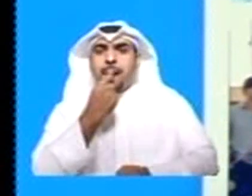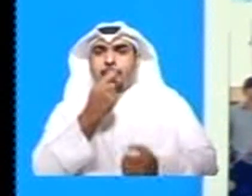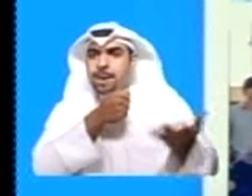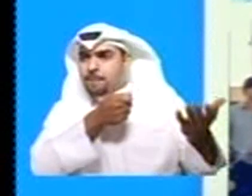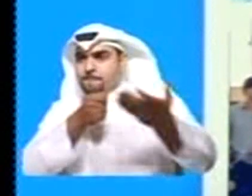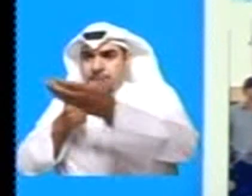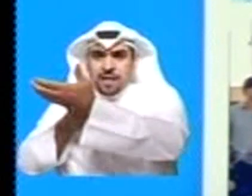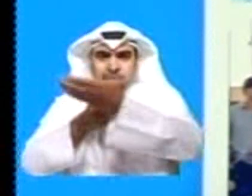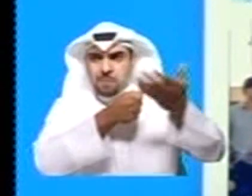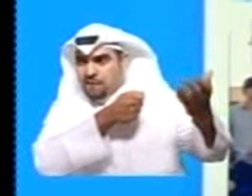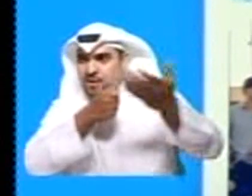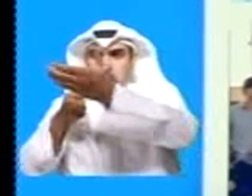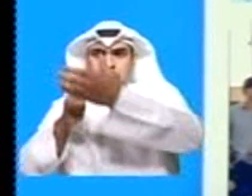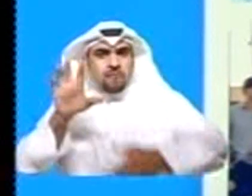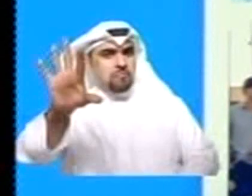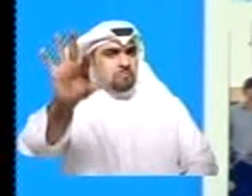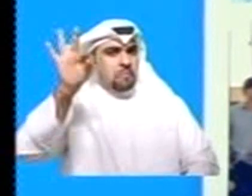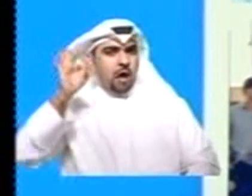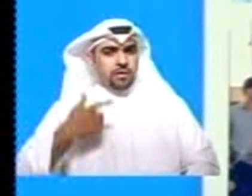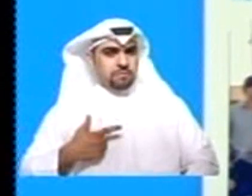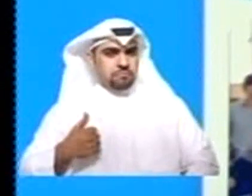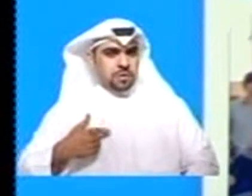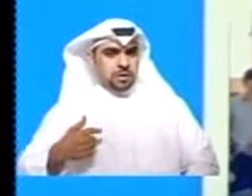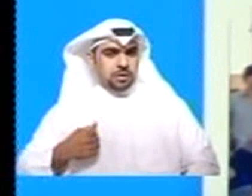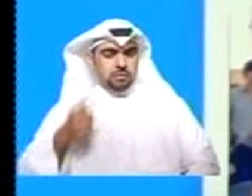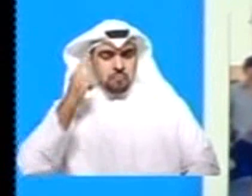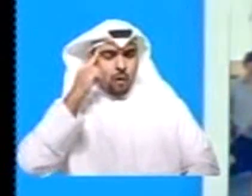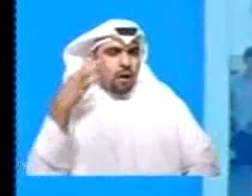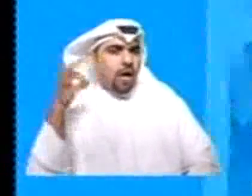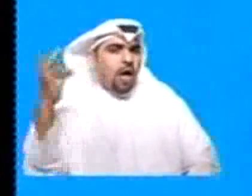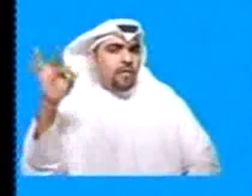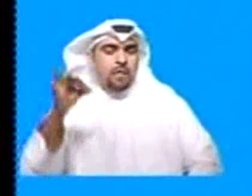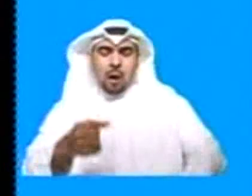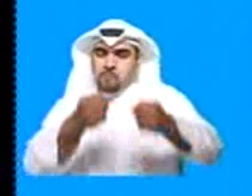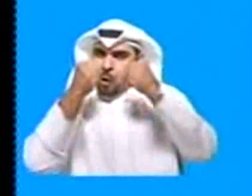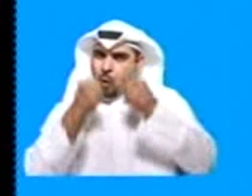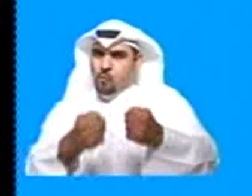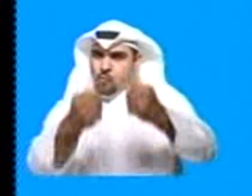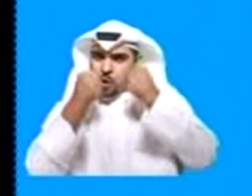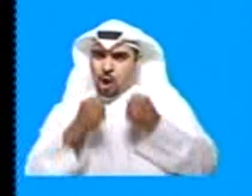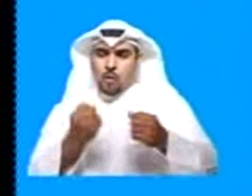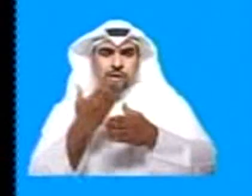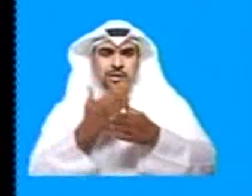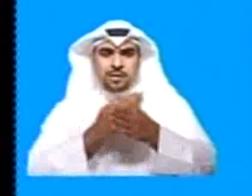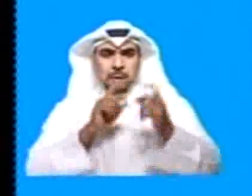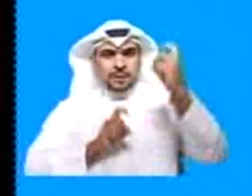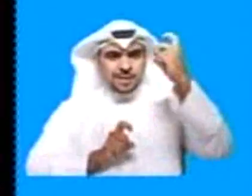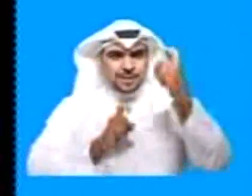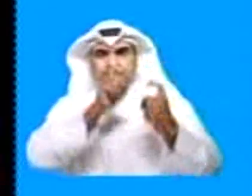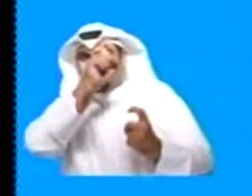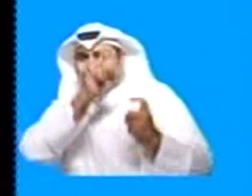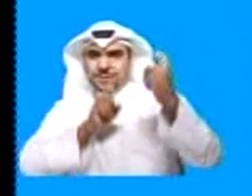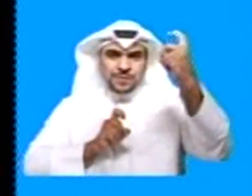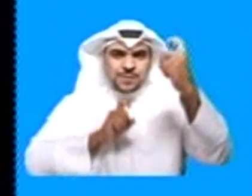عرين أسود الإطفاء ويصبح ضمن مجموعة أفضل رجال إطفاء بالعالم ببطولة التحدي والتي أقيمت